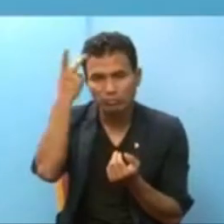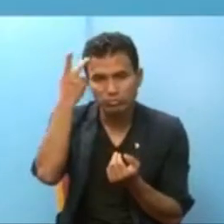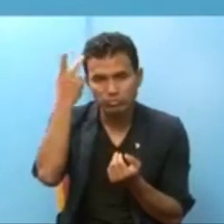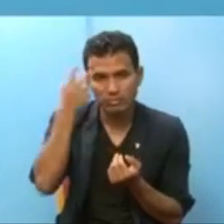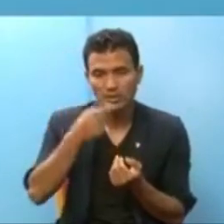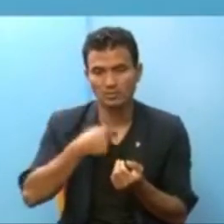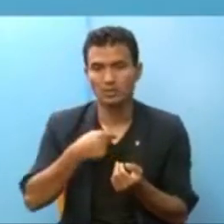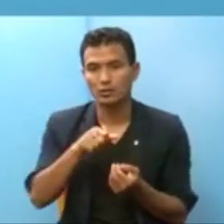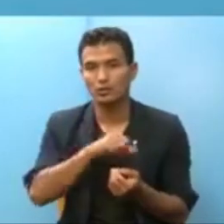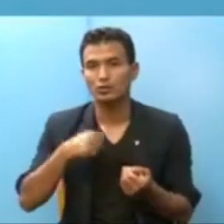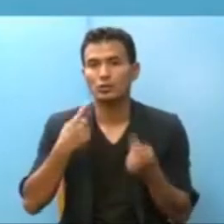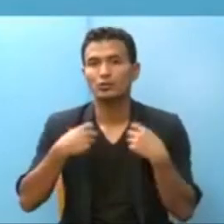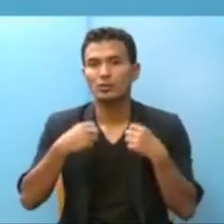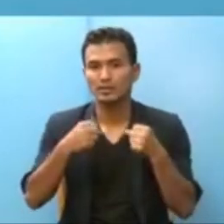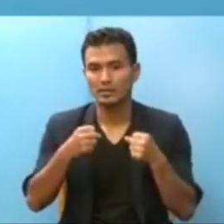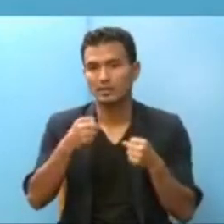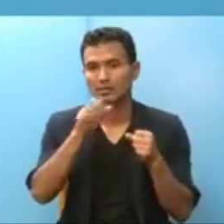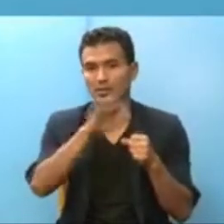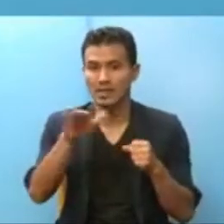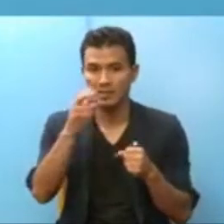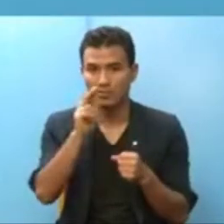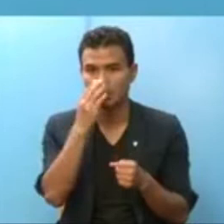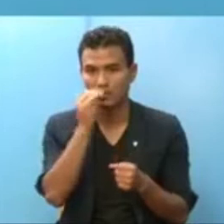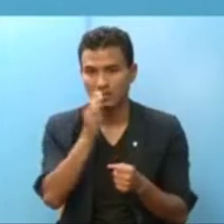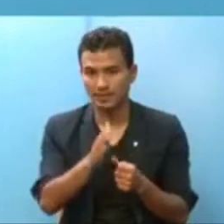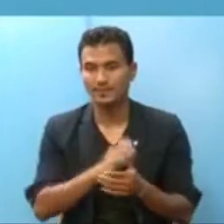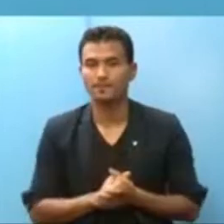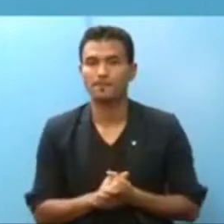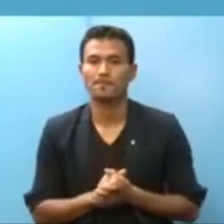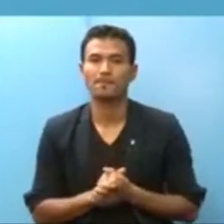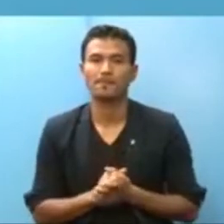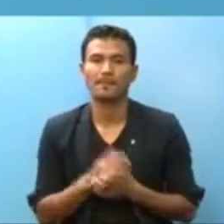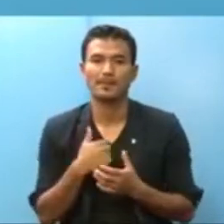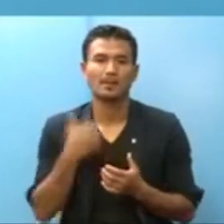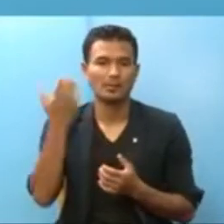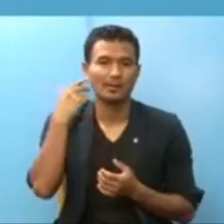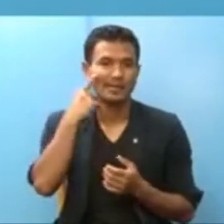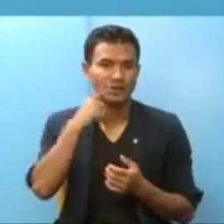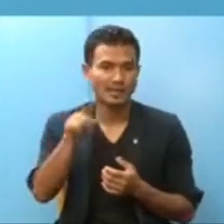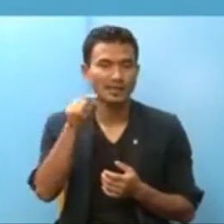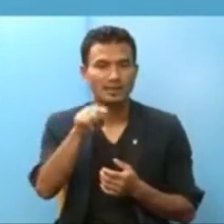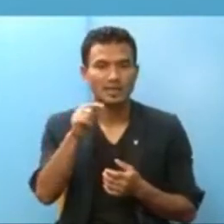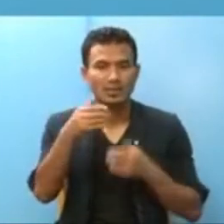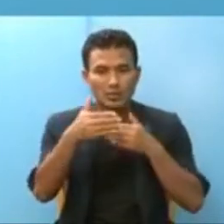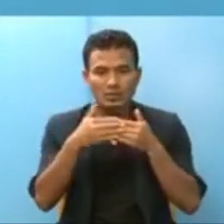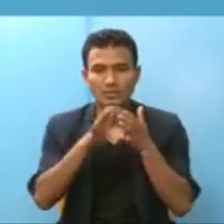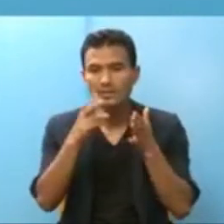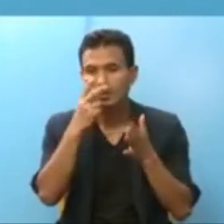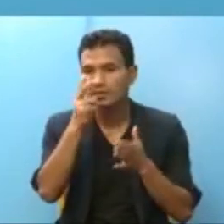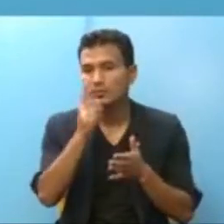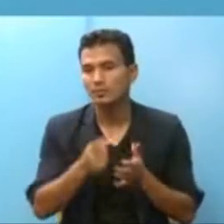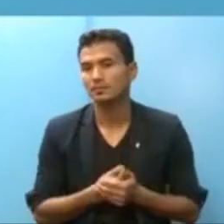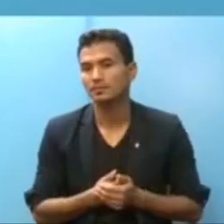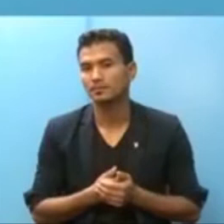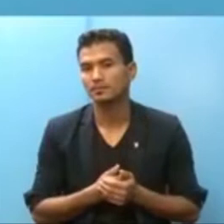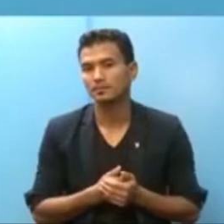हेल्थ जन्स्वास्त्यको विद्यार्थी भाय को नाता ले पनी पहला देखिन यह लाच्या अली नजिक बड़ा हेर्दय आको